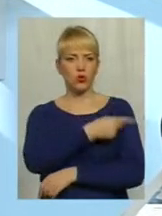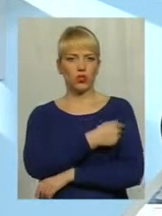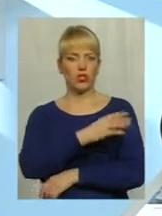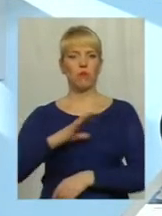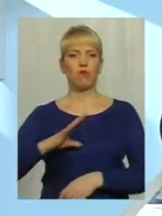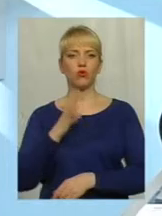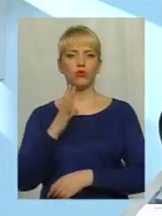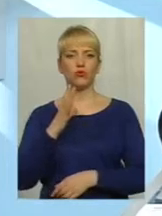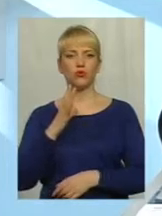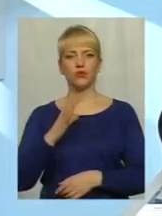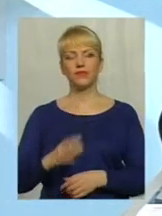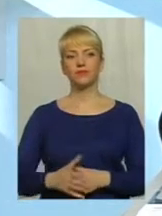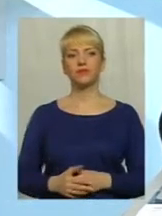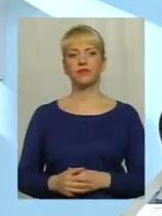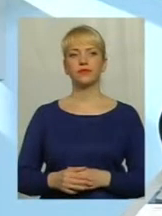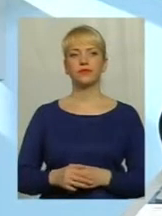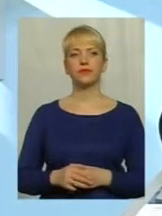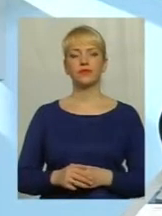був